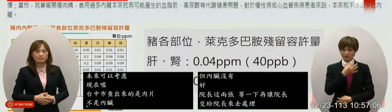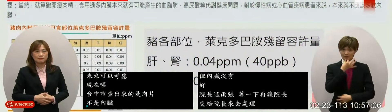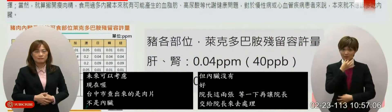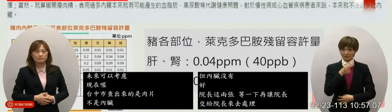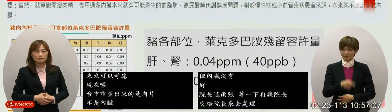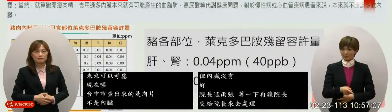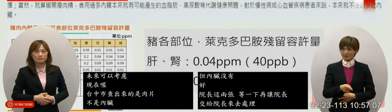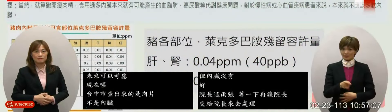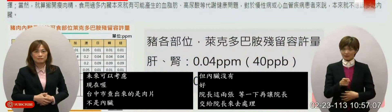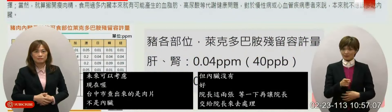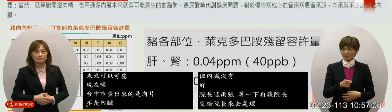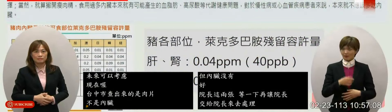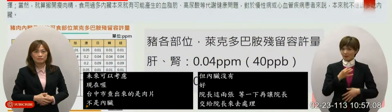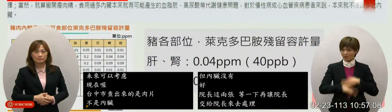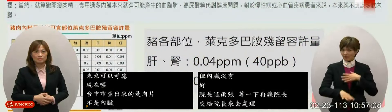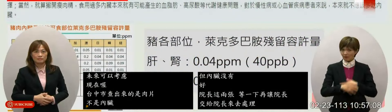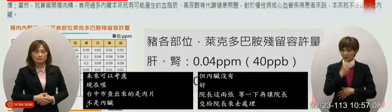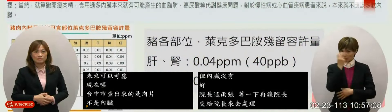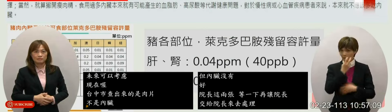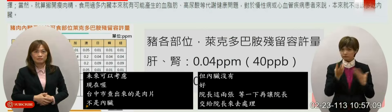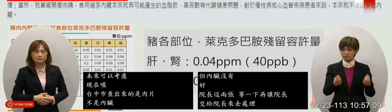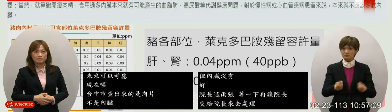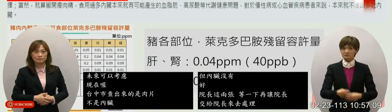肉冻了。